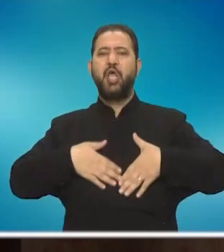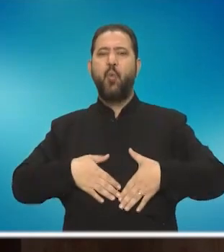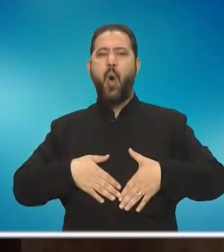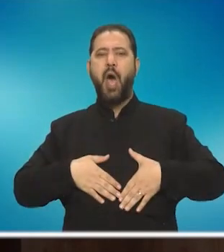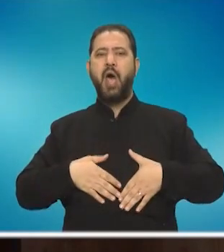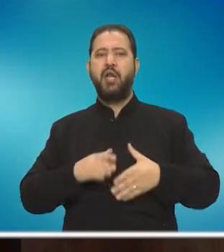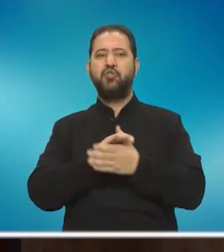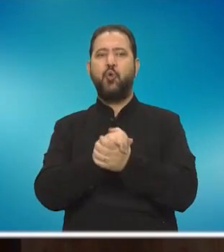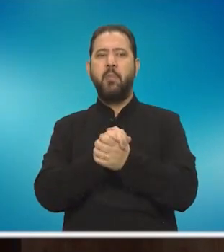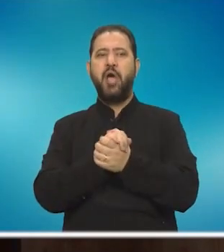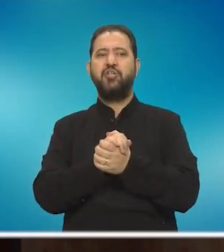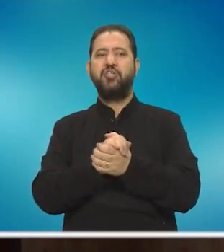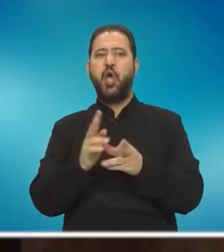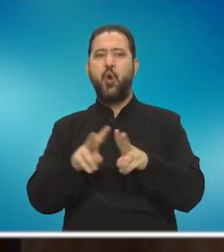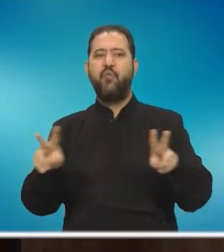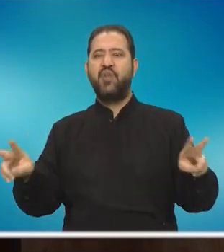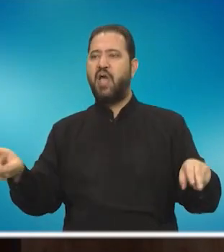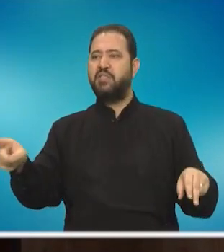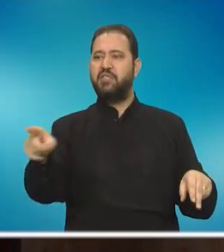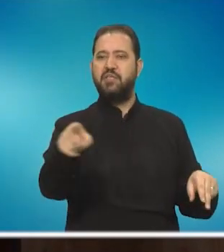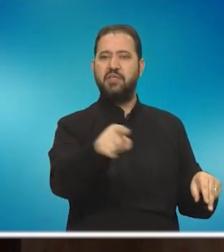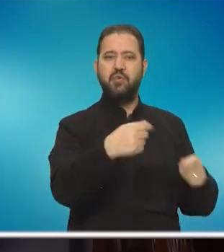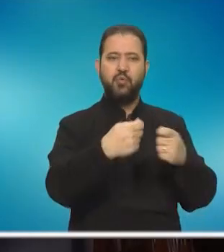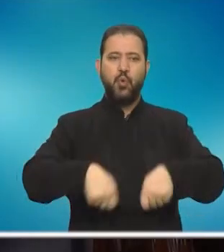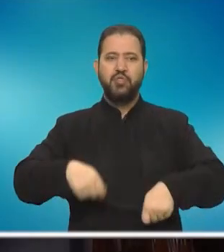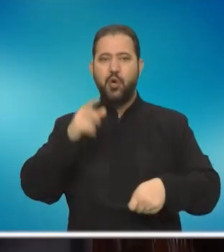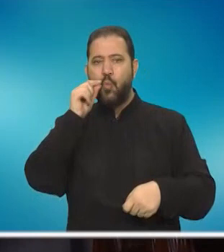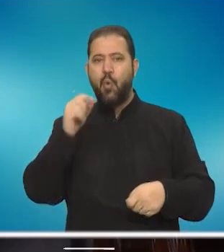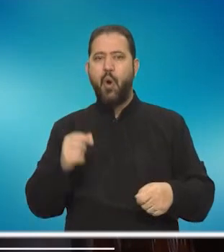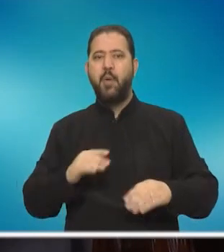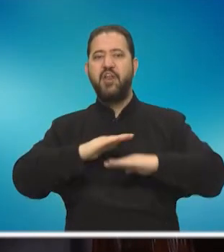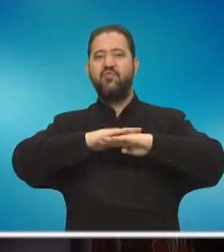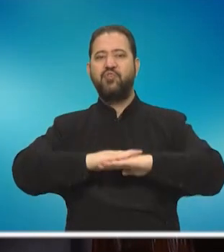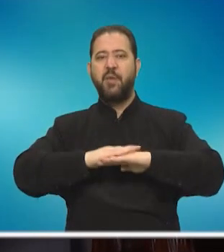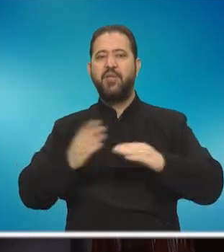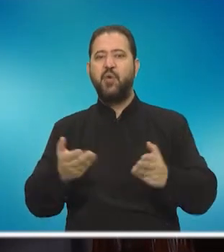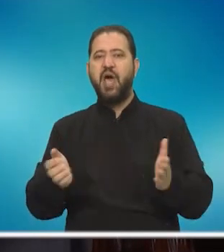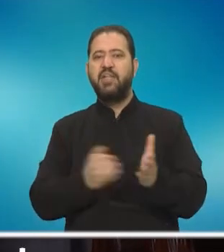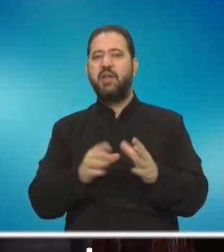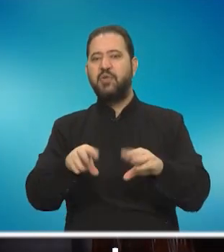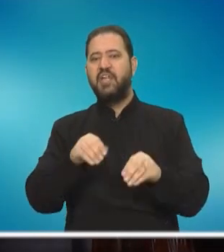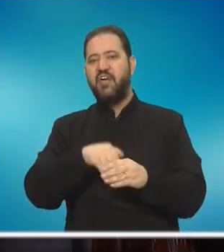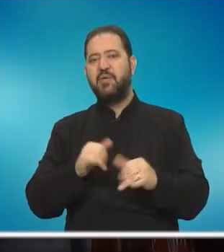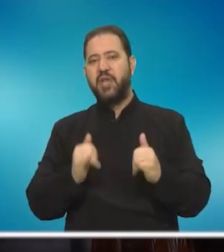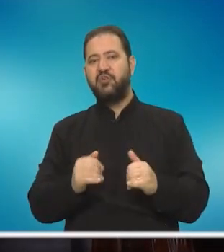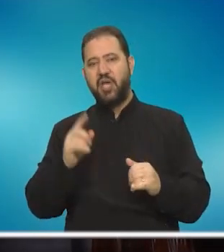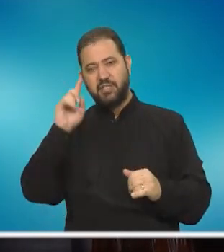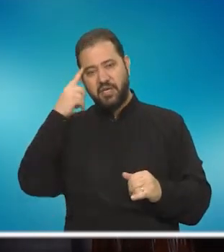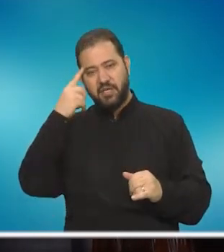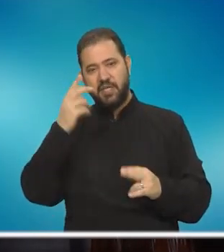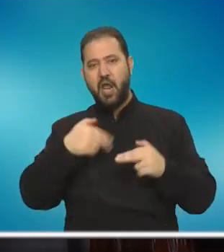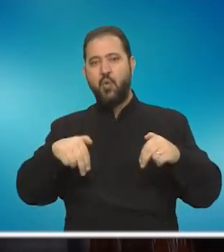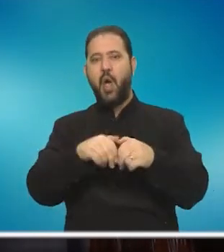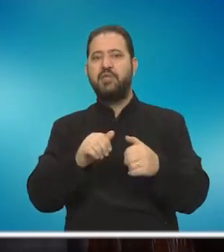interioară și o pace cu semenii care de fapt să fie fundamentul pe care trebuie să-l avem în relația noastră cu